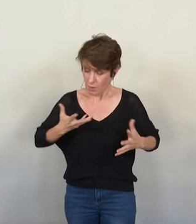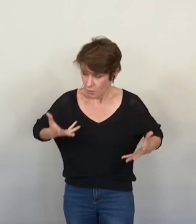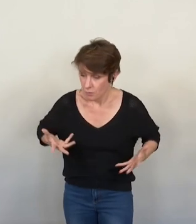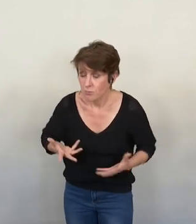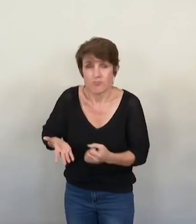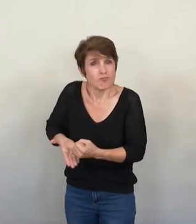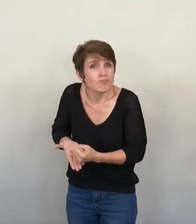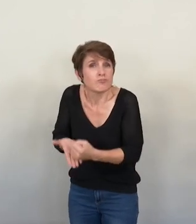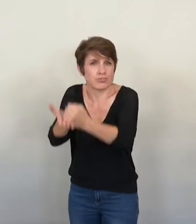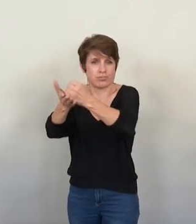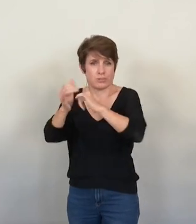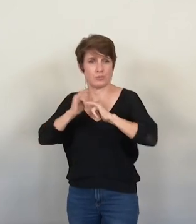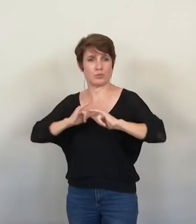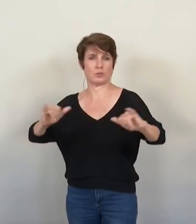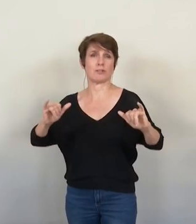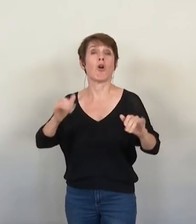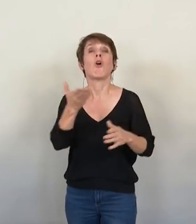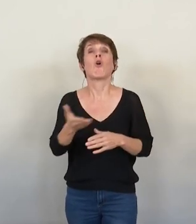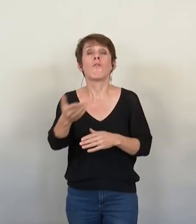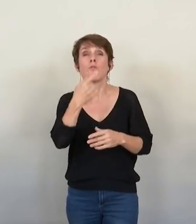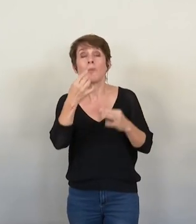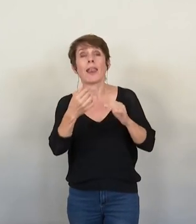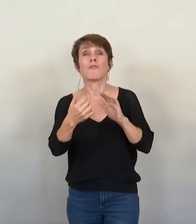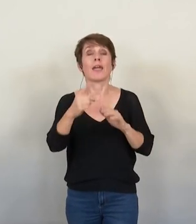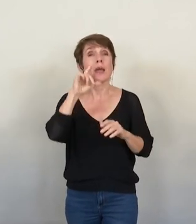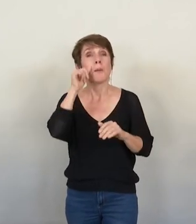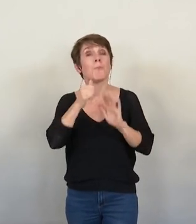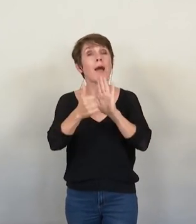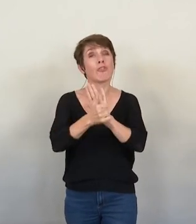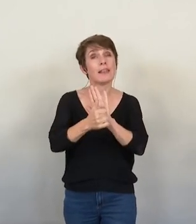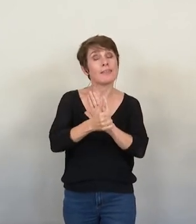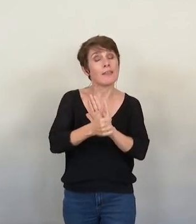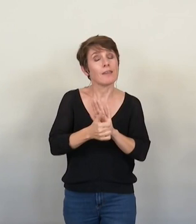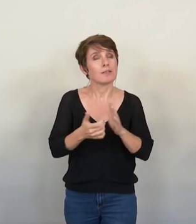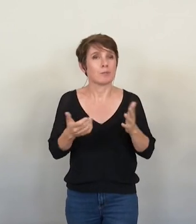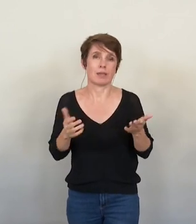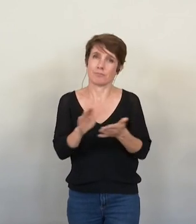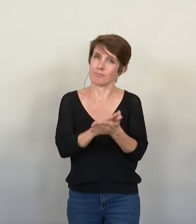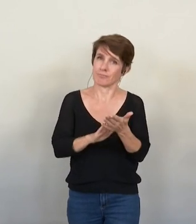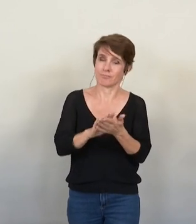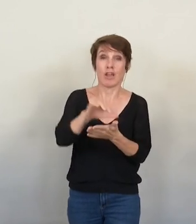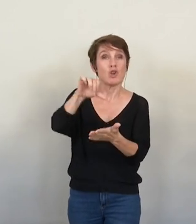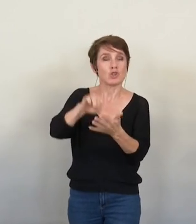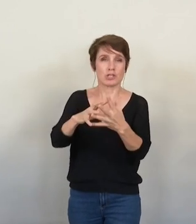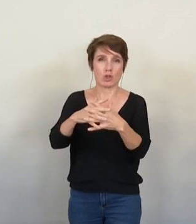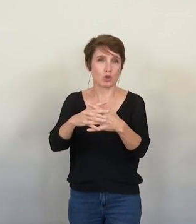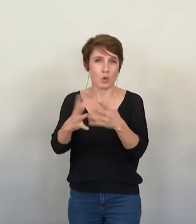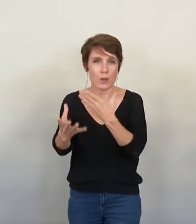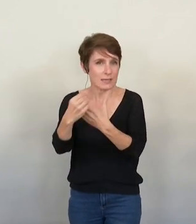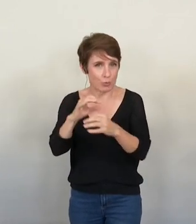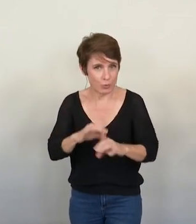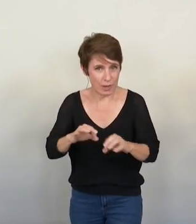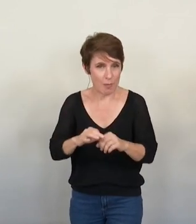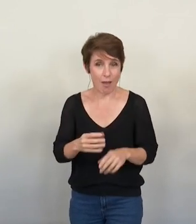ces habitants vous parliez de parentalité vous m'excusez mais quand vous n'intégrez pas les centres de loisirs quand vous n'intégrez pas